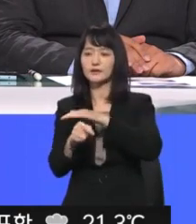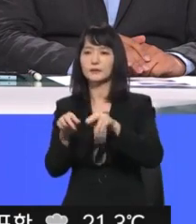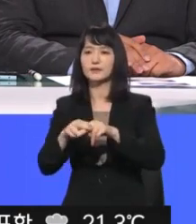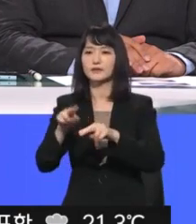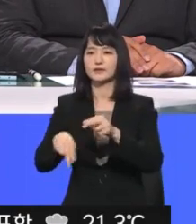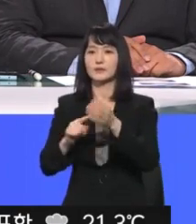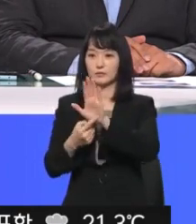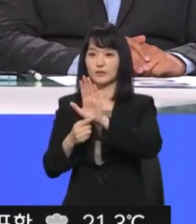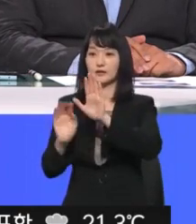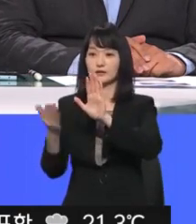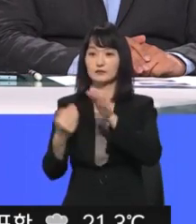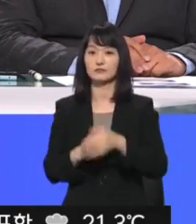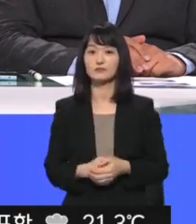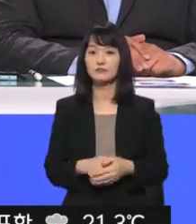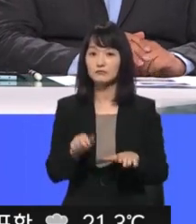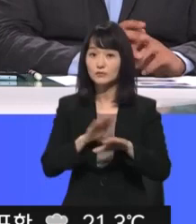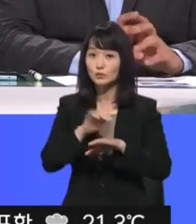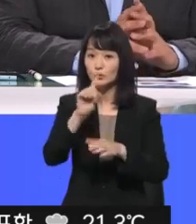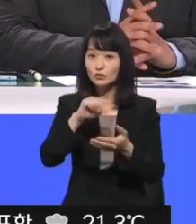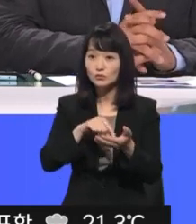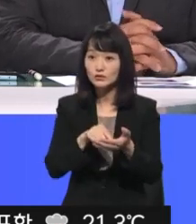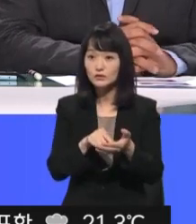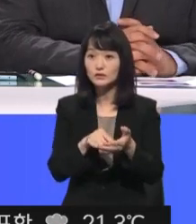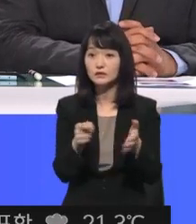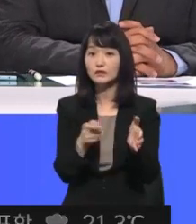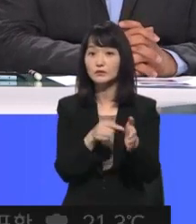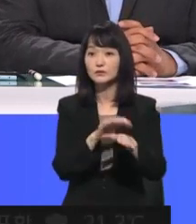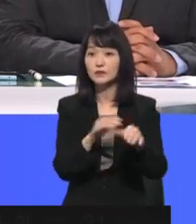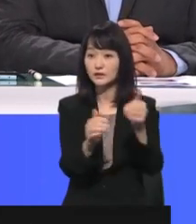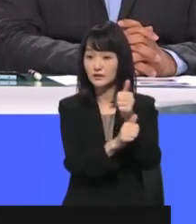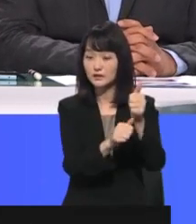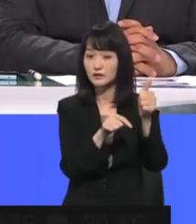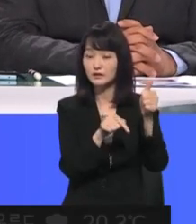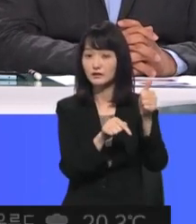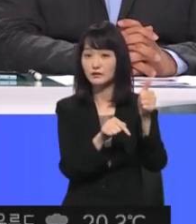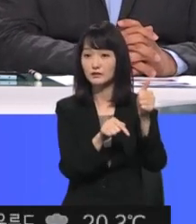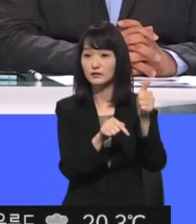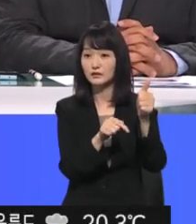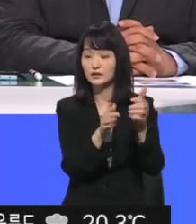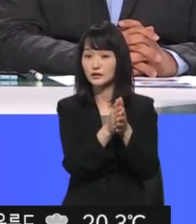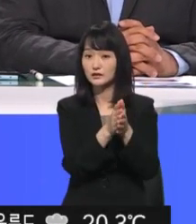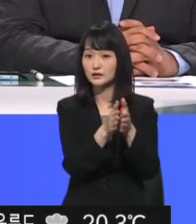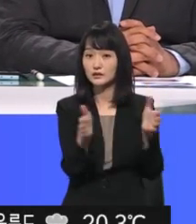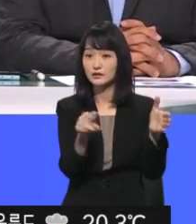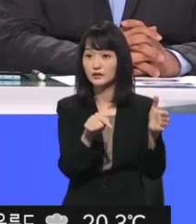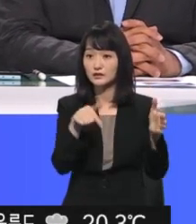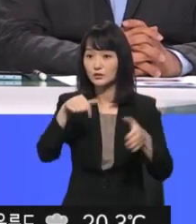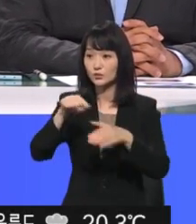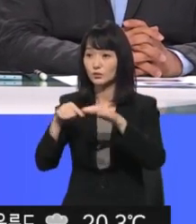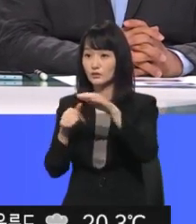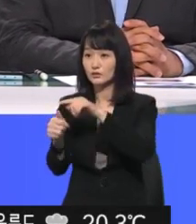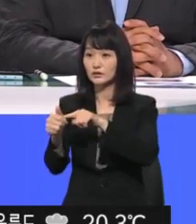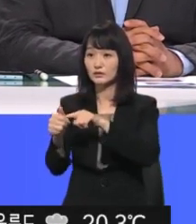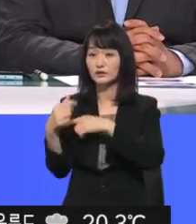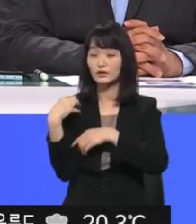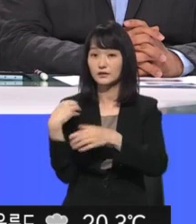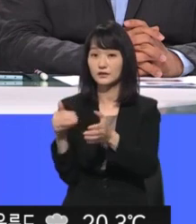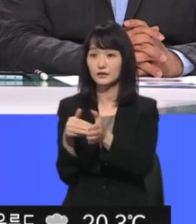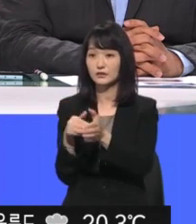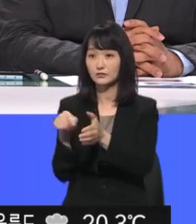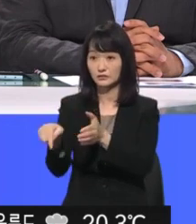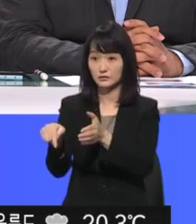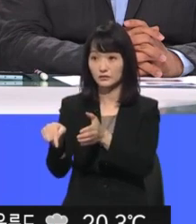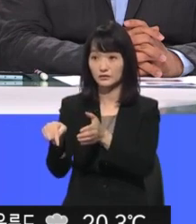거지 수술로 어디까지 거주민 너희에게로 가겠다는 거야 돼요 그거 비드의 를 출범시킨 면 건성 도어 4표 역할은 끝나서 그쯤에